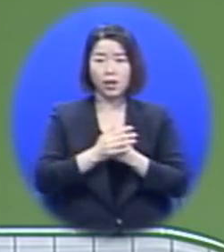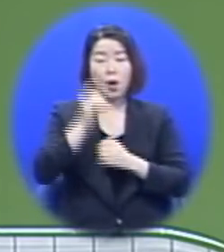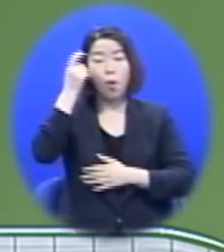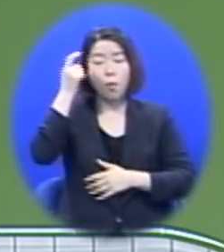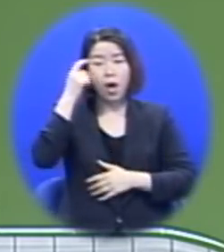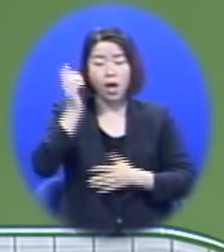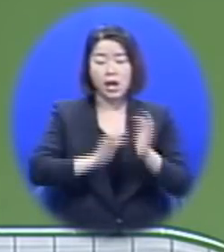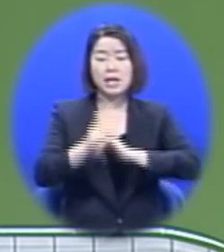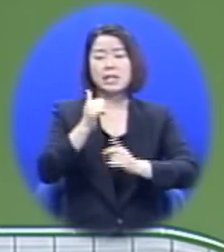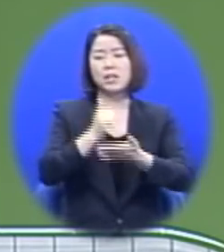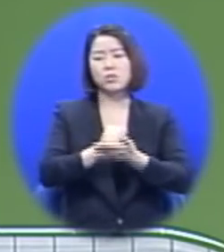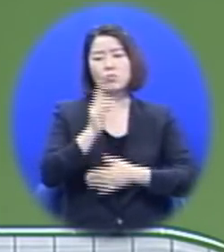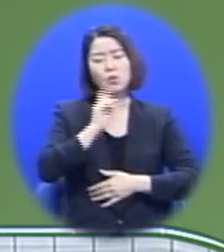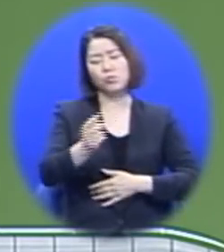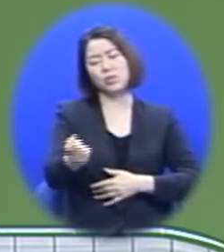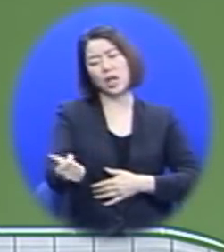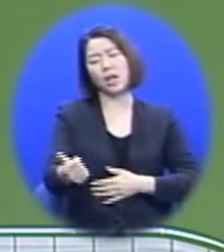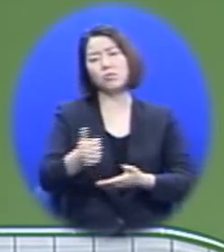작은 분이니까.